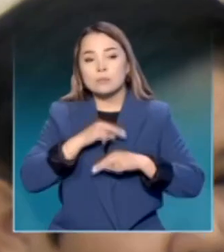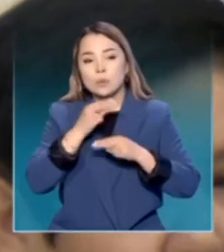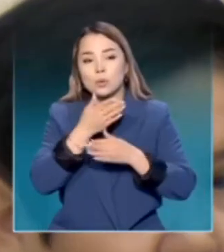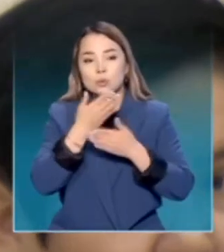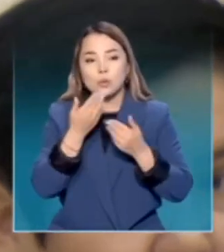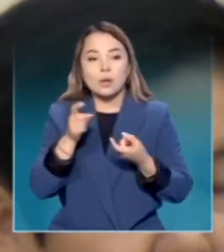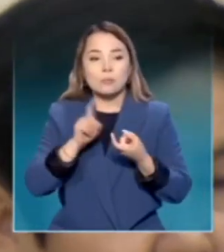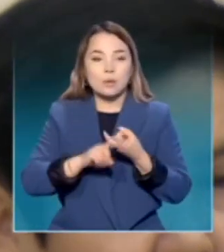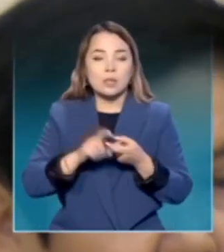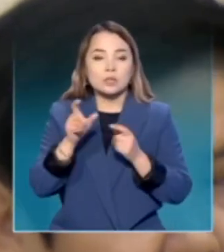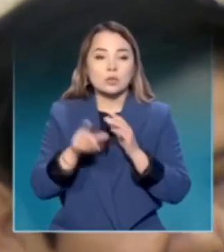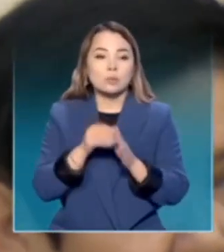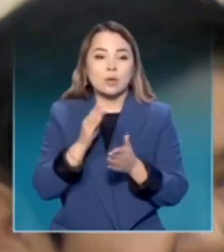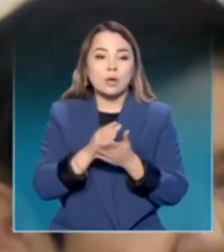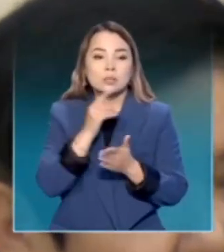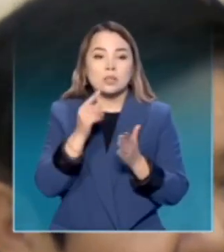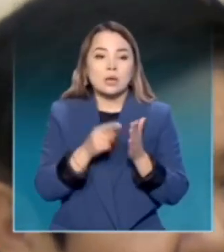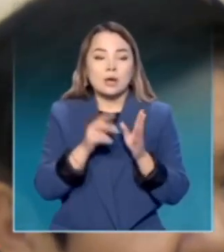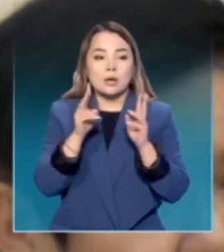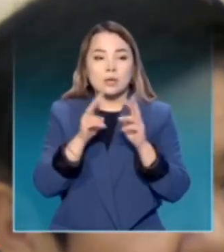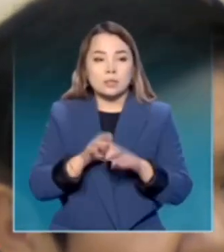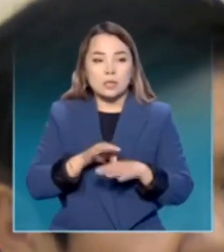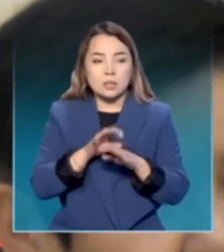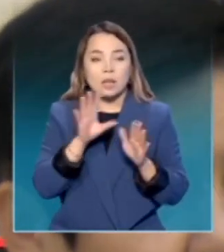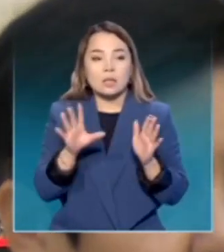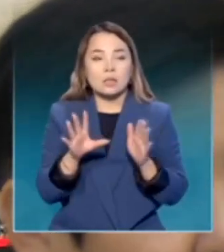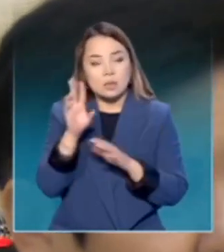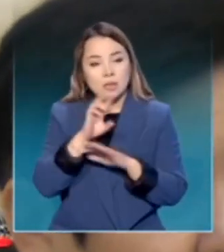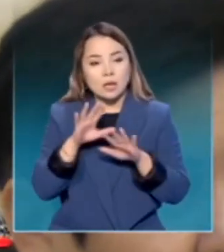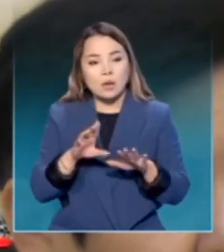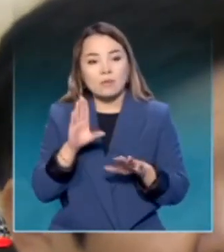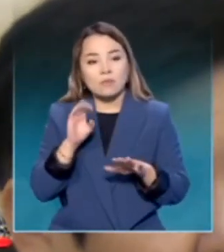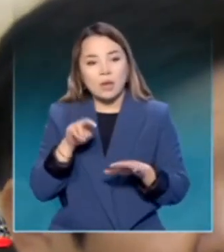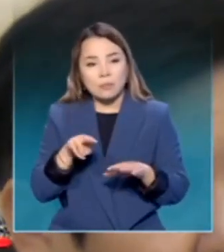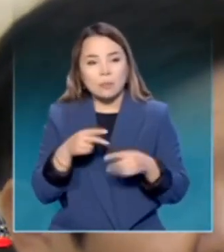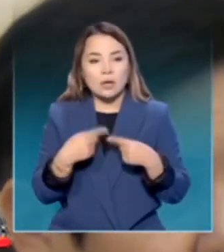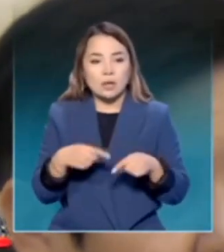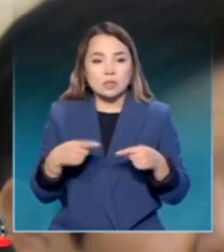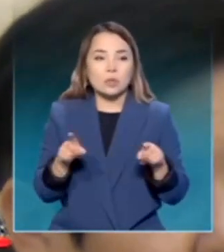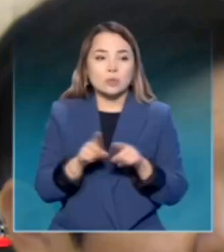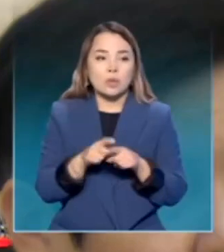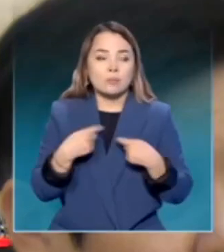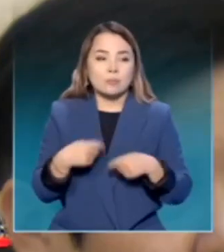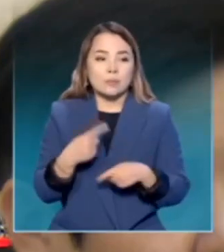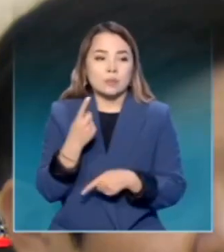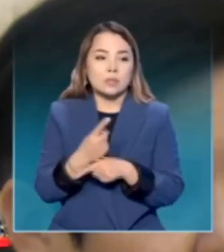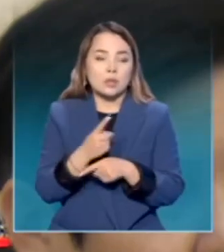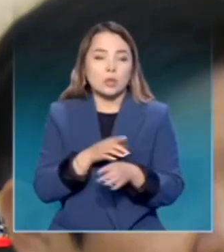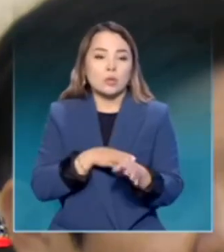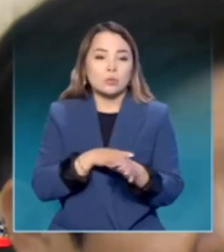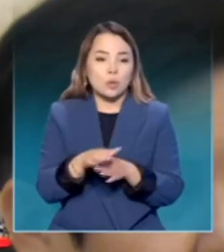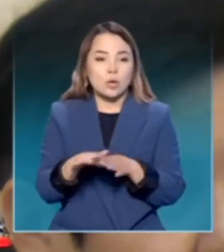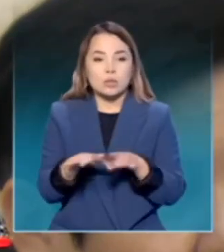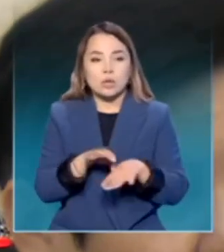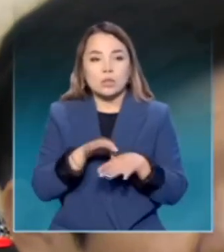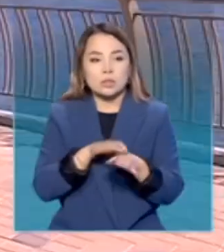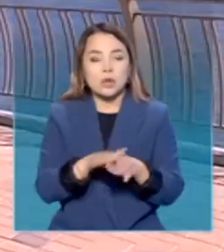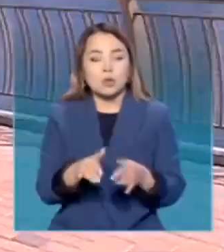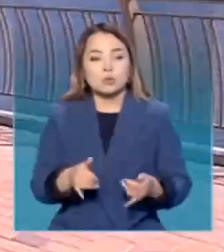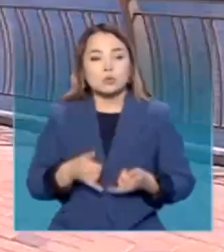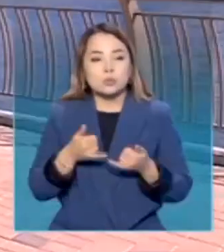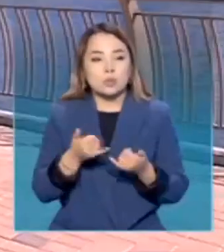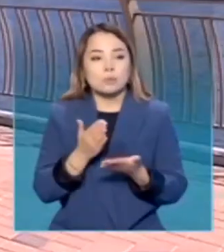байланысты депутаттық сауалда қойылған мәселелерді қарауға және елімізде вейптер мен оның басқа түрлерін сатуға толығымен тыйым салу бойынша шаралар қабылдауға ұсыныс